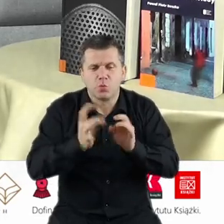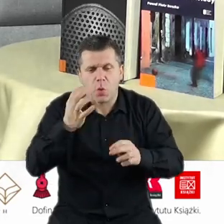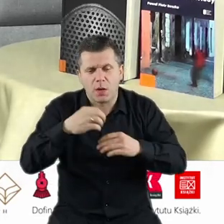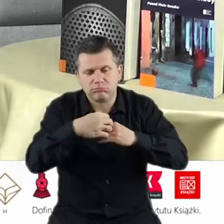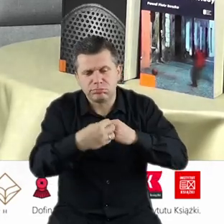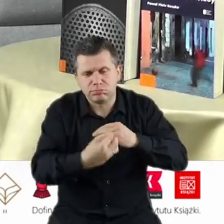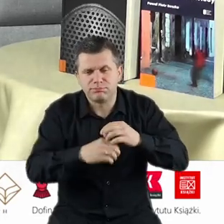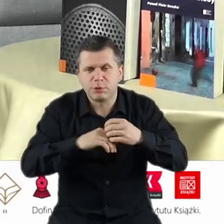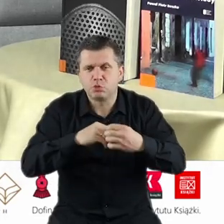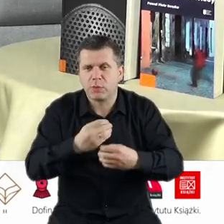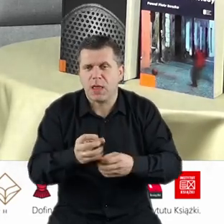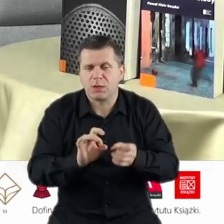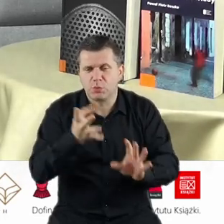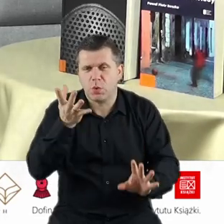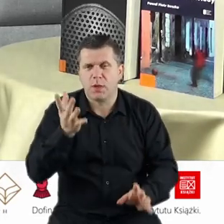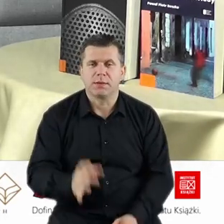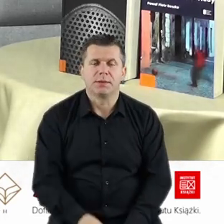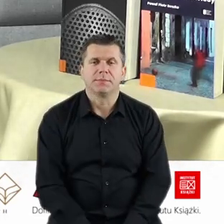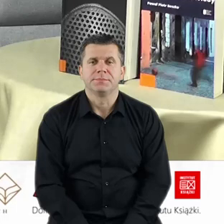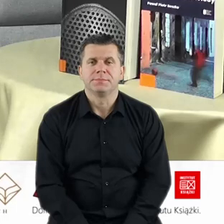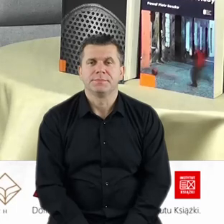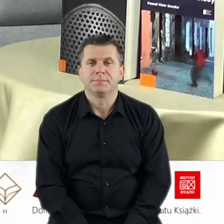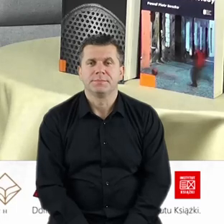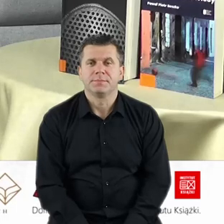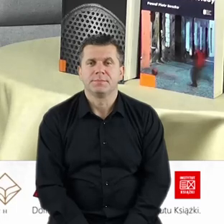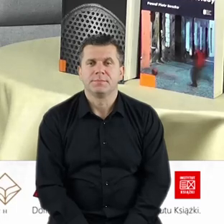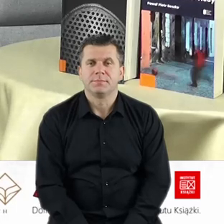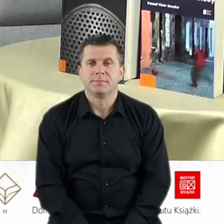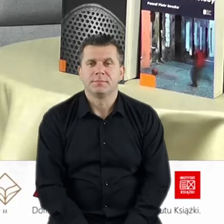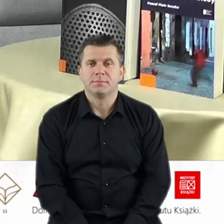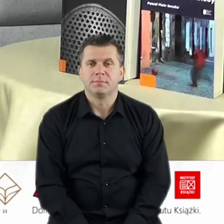czy jakieś tam resztki biżuterii, złota.